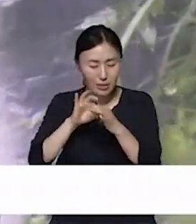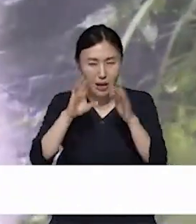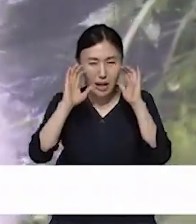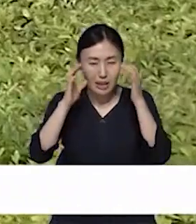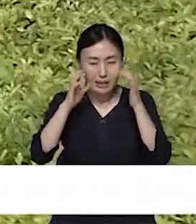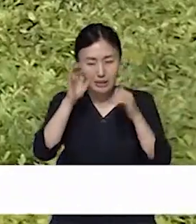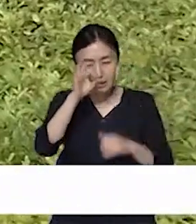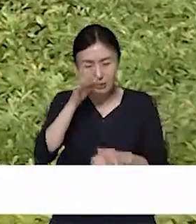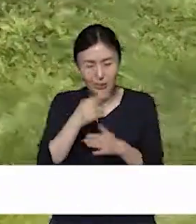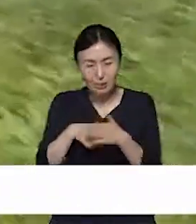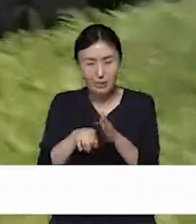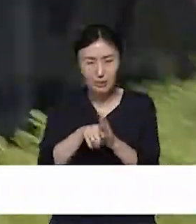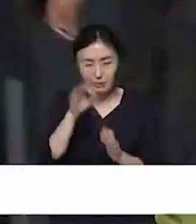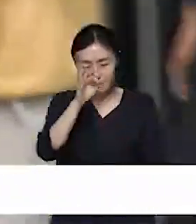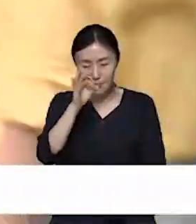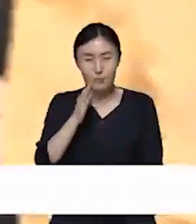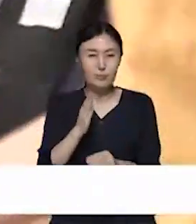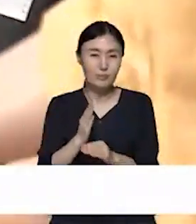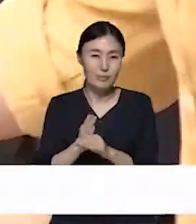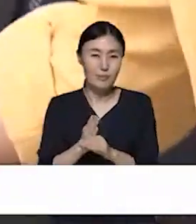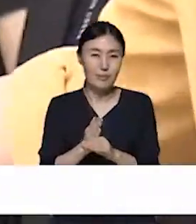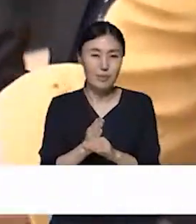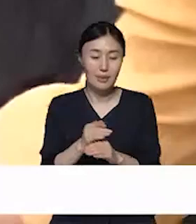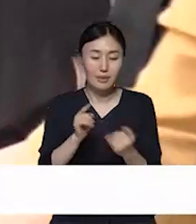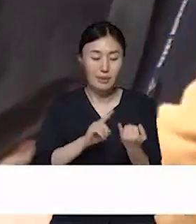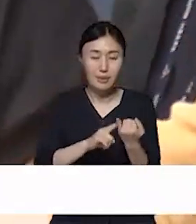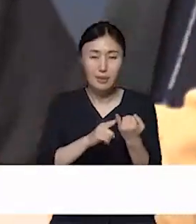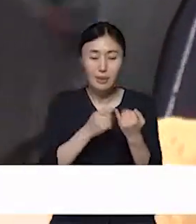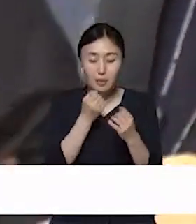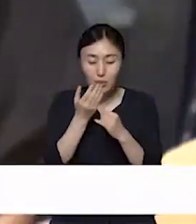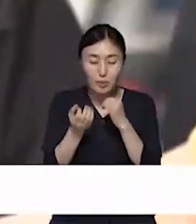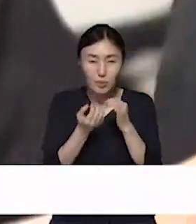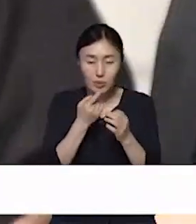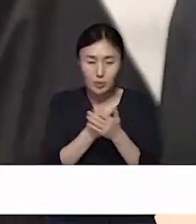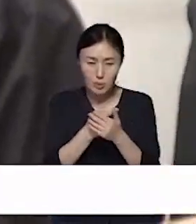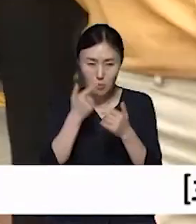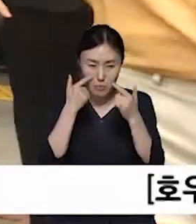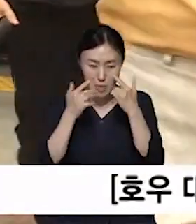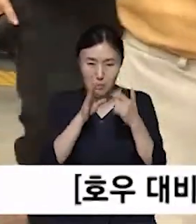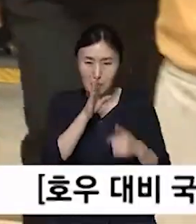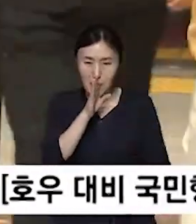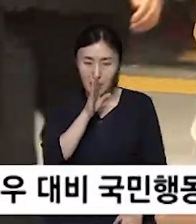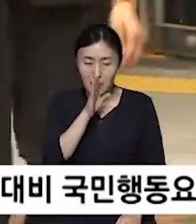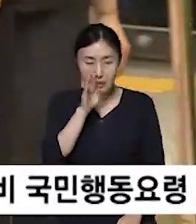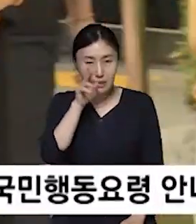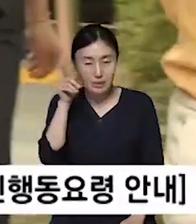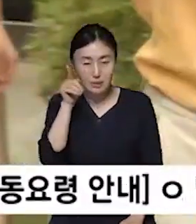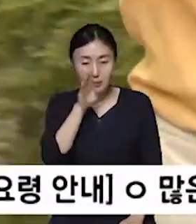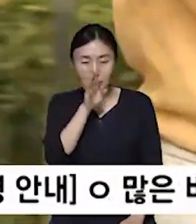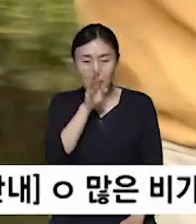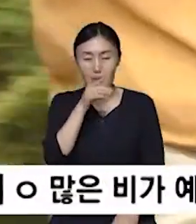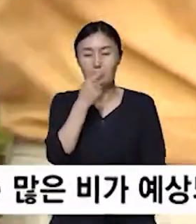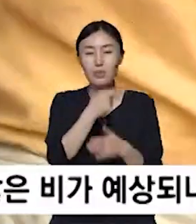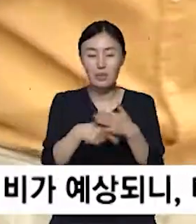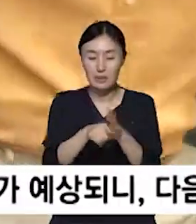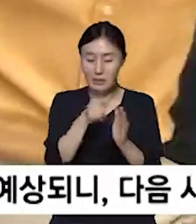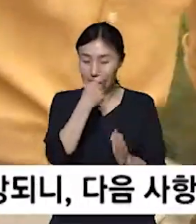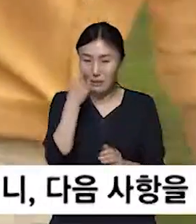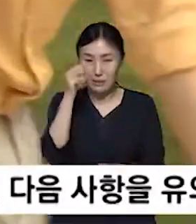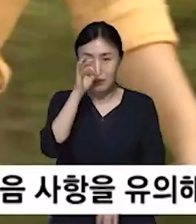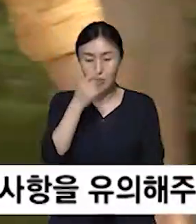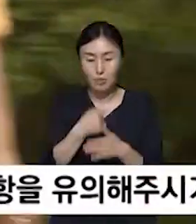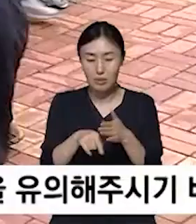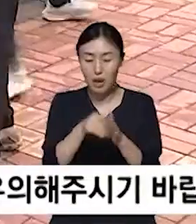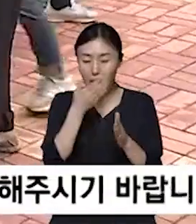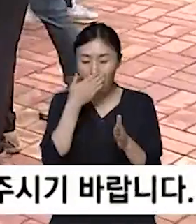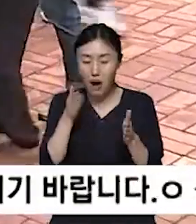이어가고 있습니다. 이와 함께 A씨의 진술 신빙성을 높이기 위해 프로파일러를 투입해 증거 확보와 공범